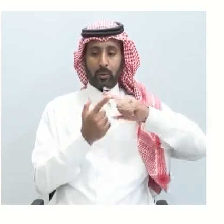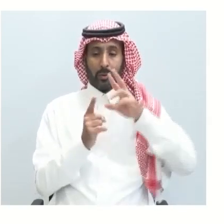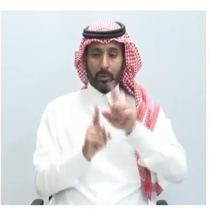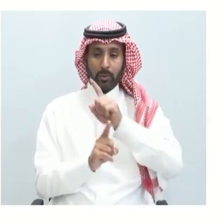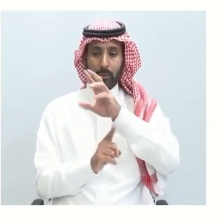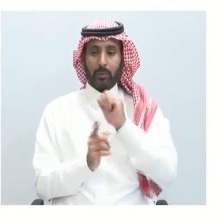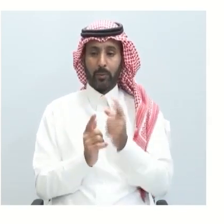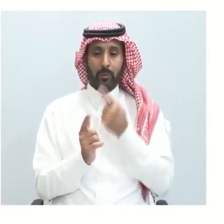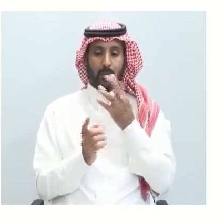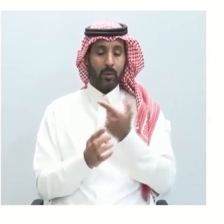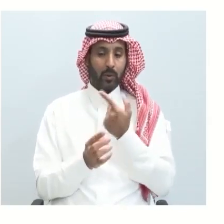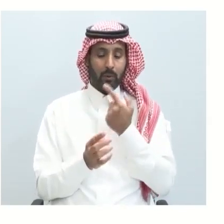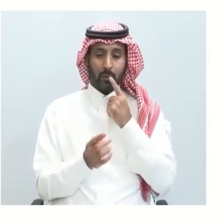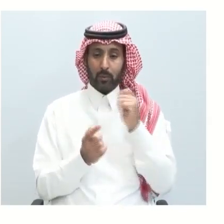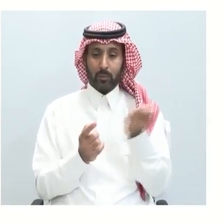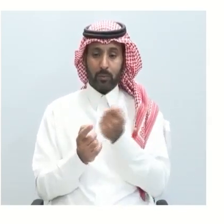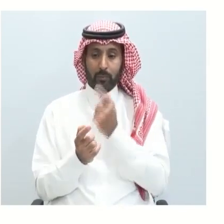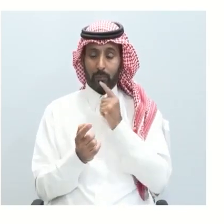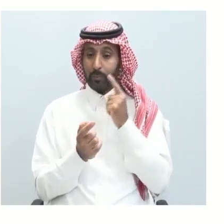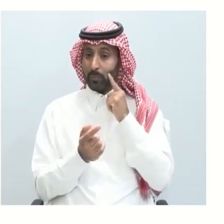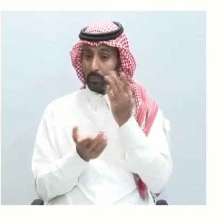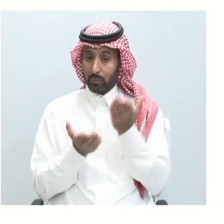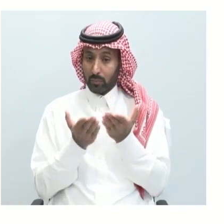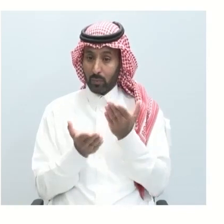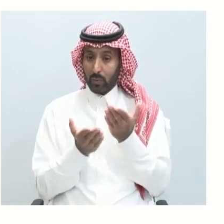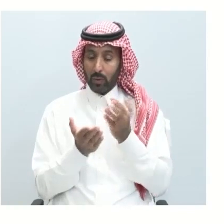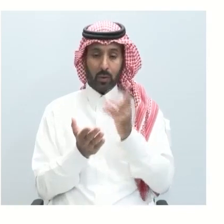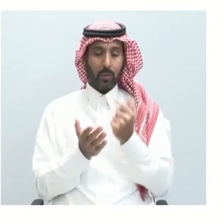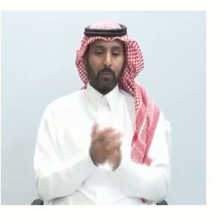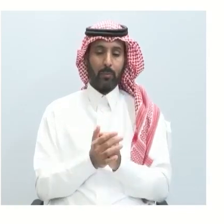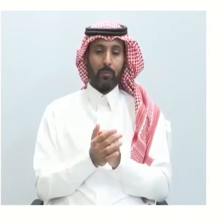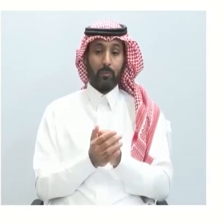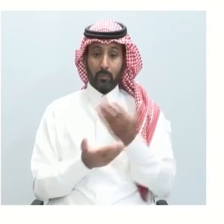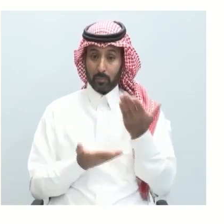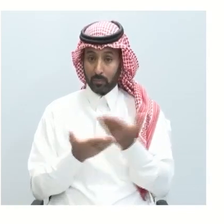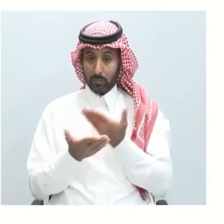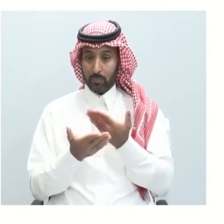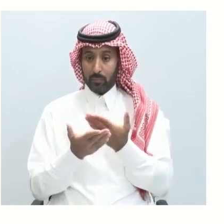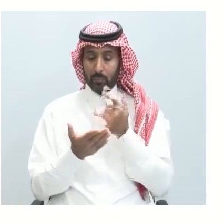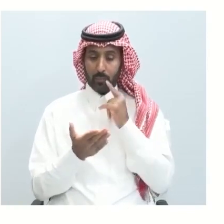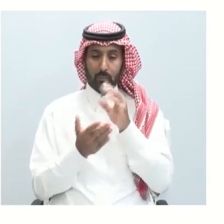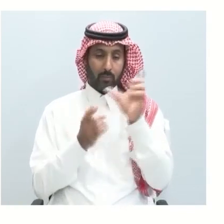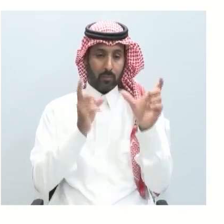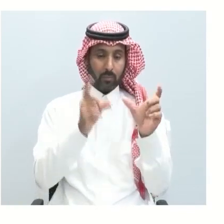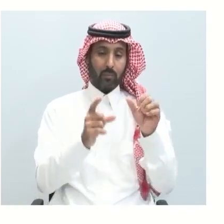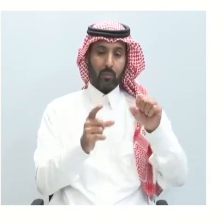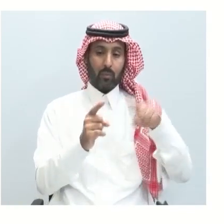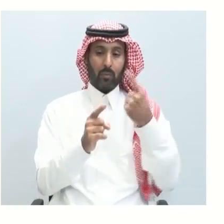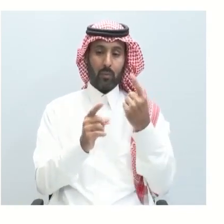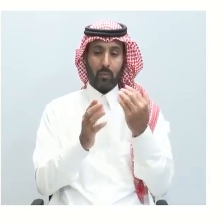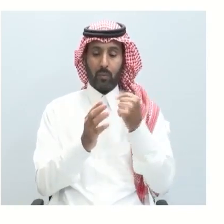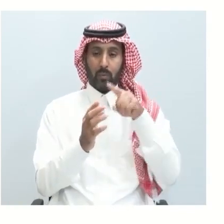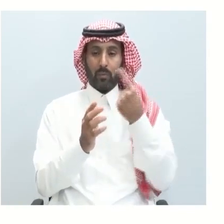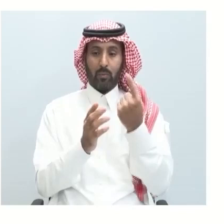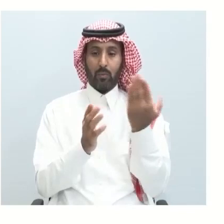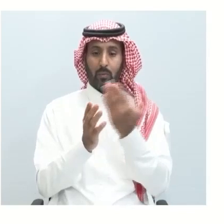الحاله كيف يمكنك كتابه تعبير ثابت الاتزان لهذا التفاعل لاحظ المعاملات هنا واحد هنا